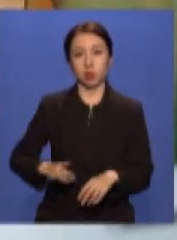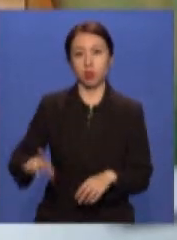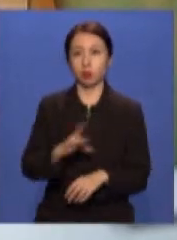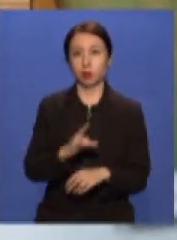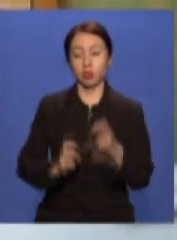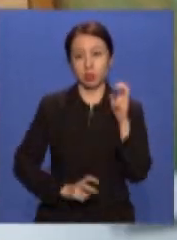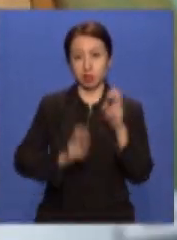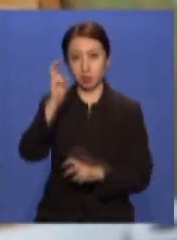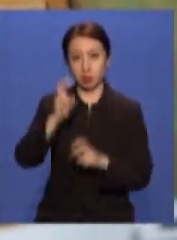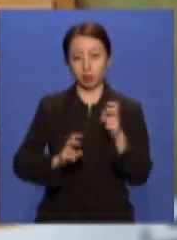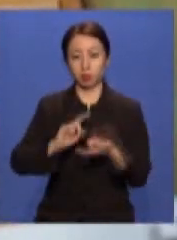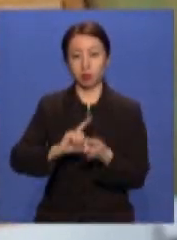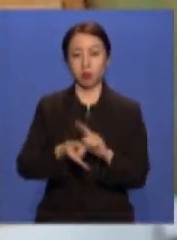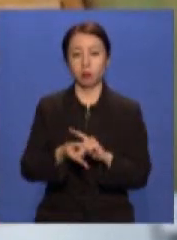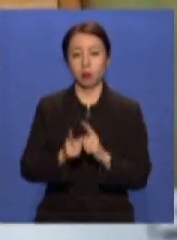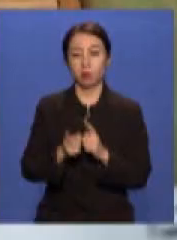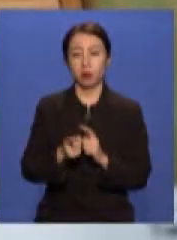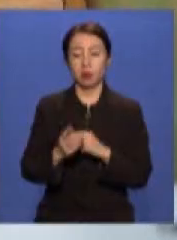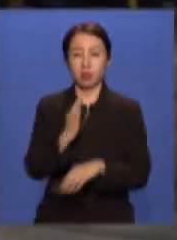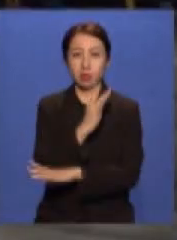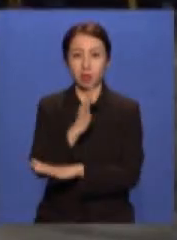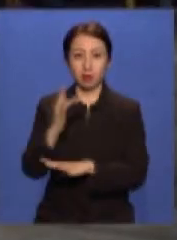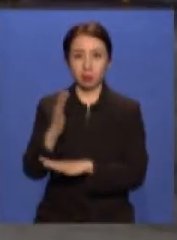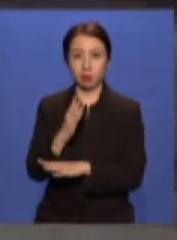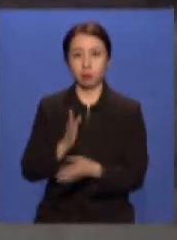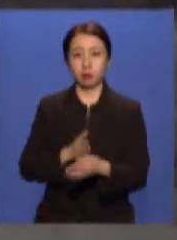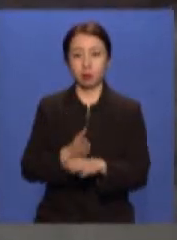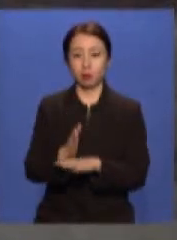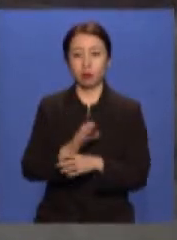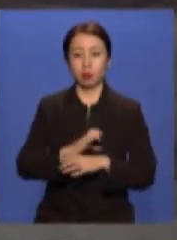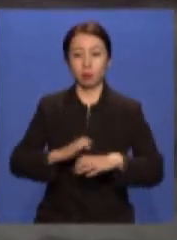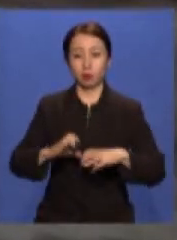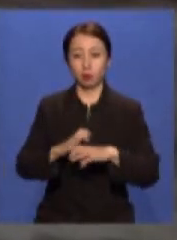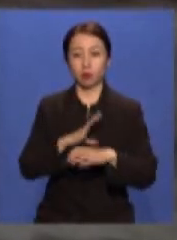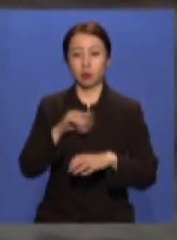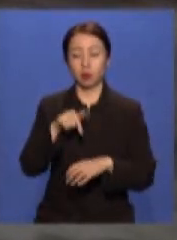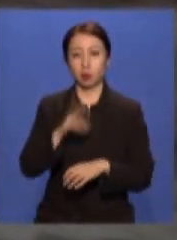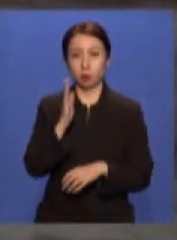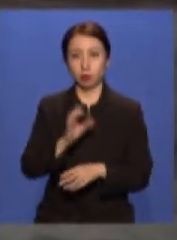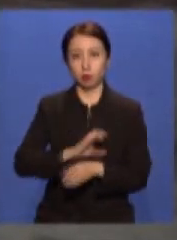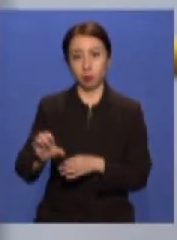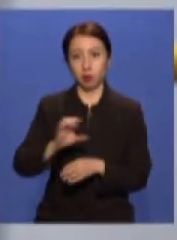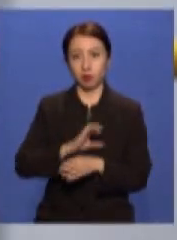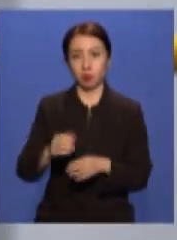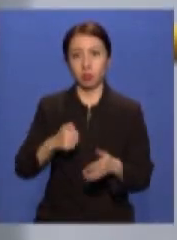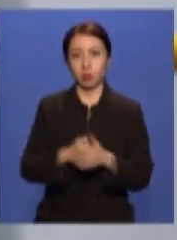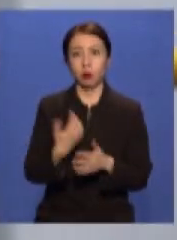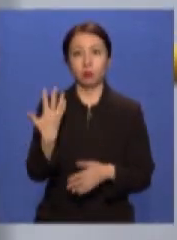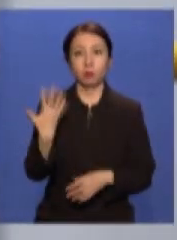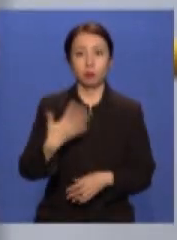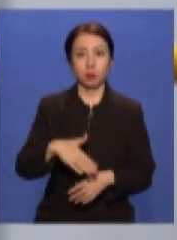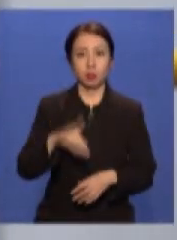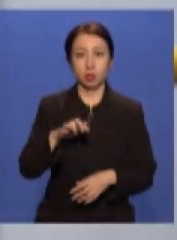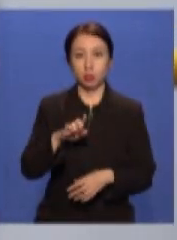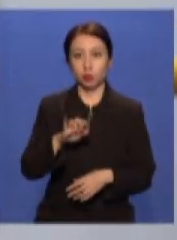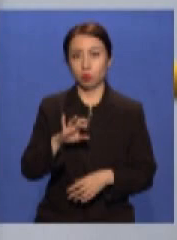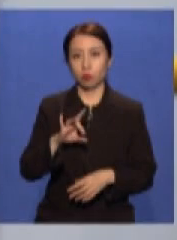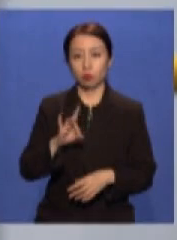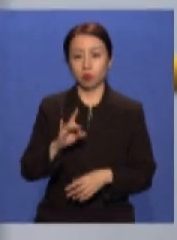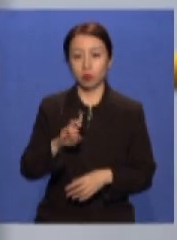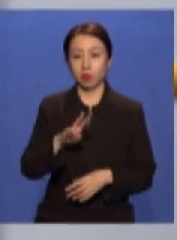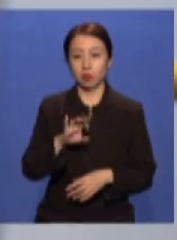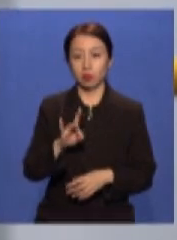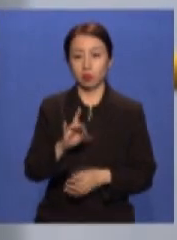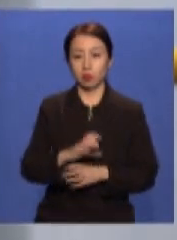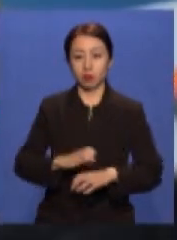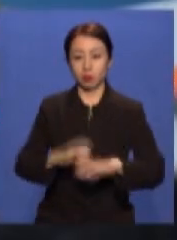– завод по глубокой переработке древесины. При выходе на полную мощность там будут производить до 50 тысяч кубометров